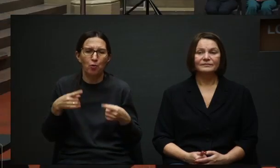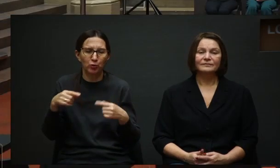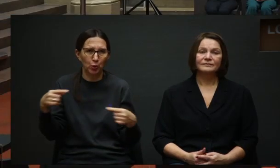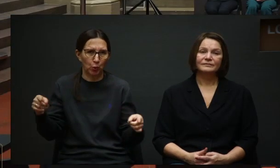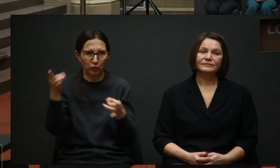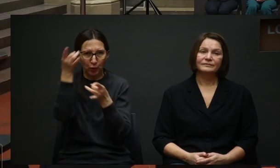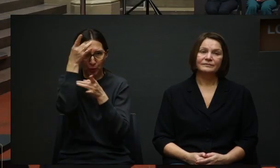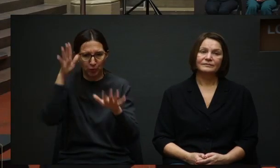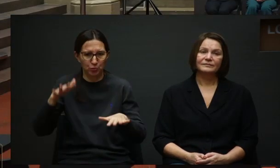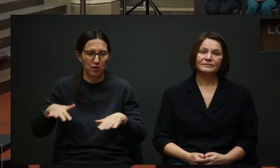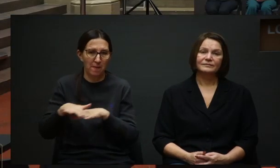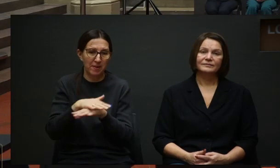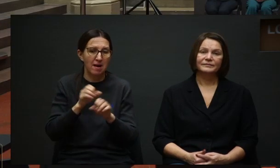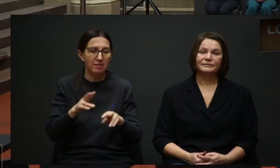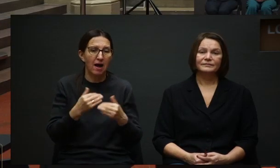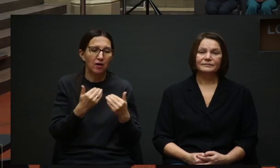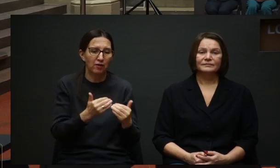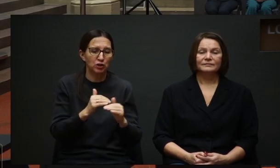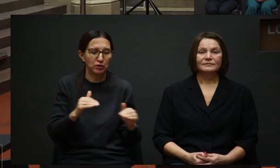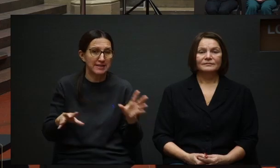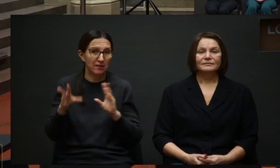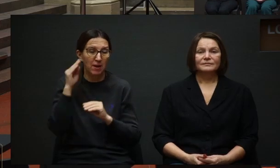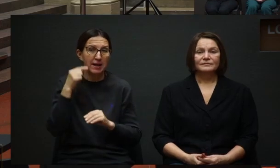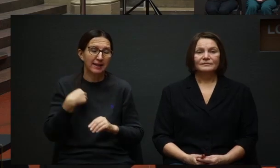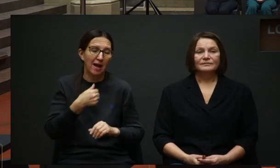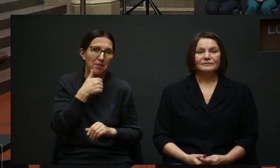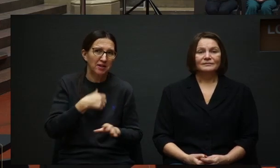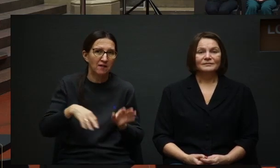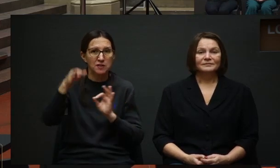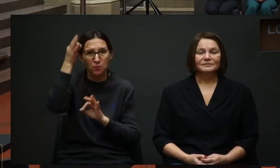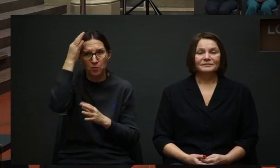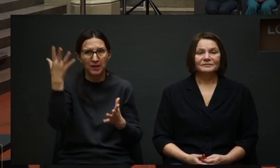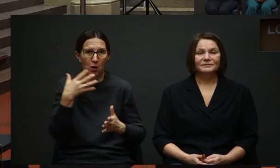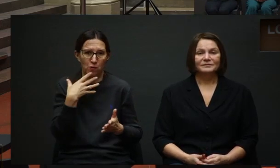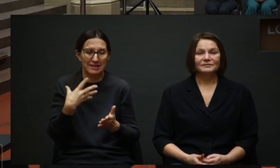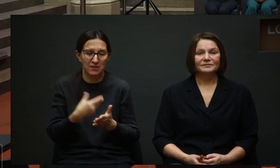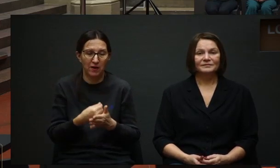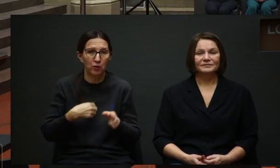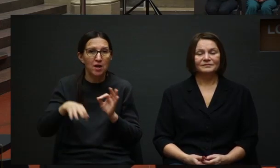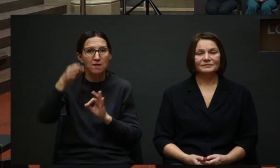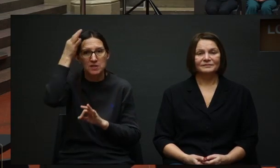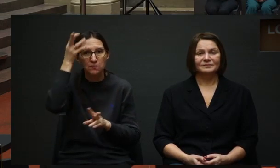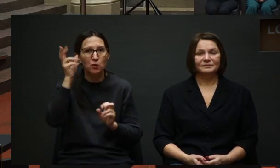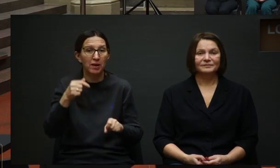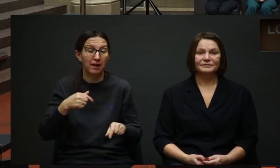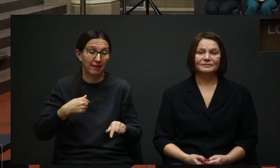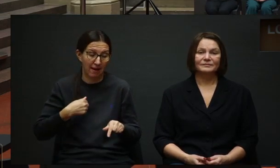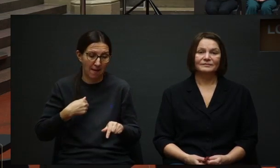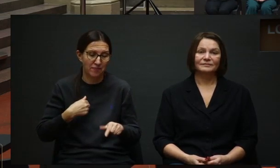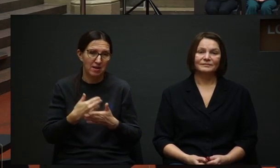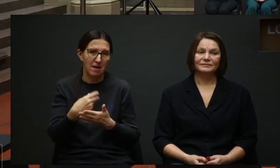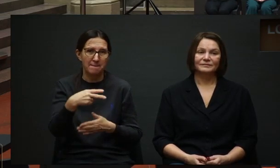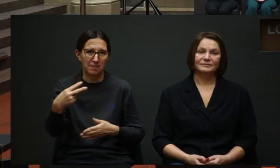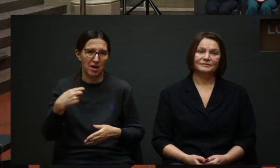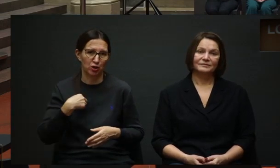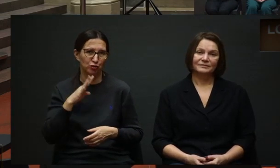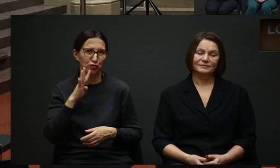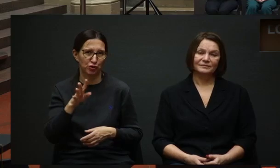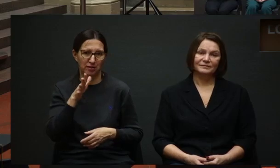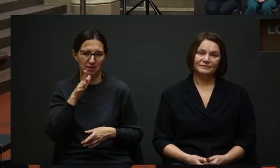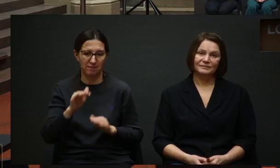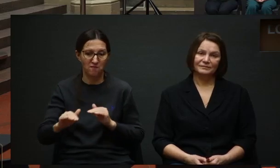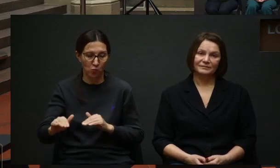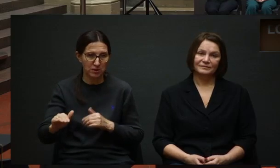как детское какое-то впечатление. Я пыталась вспомнить какое-то свое и вспомнила, как я в примерно там 4-летнем